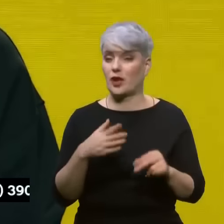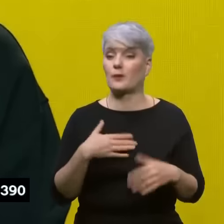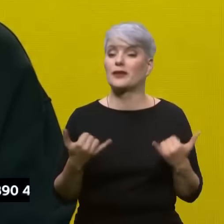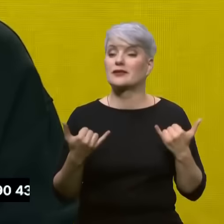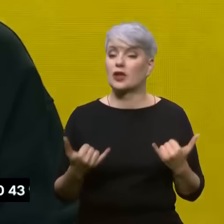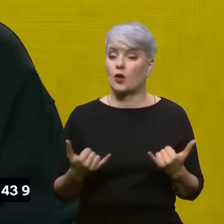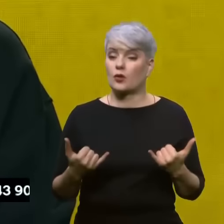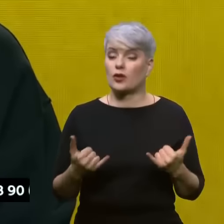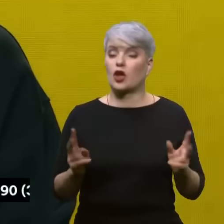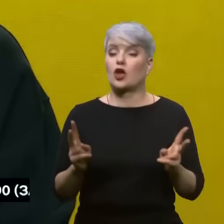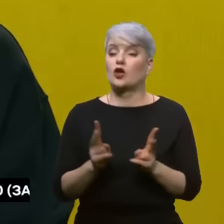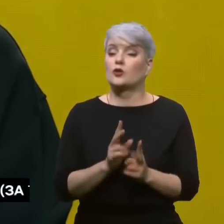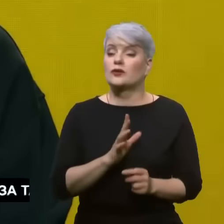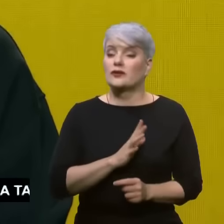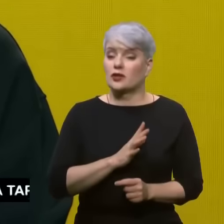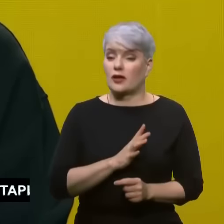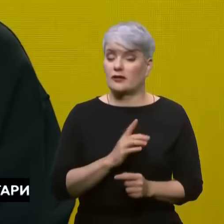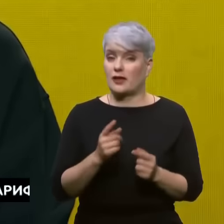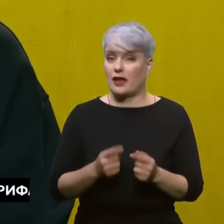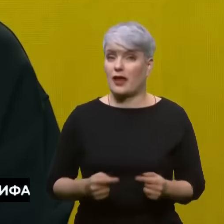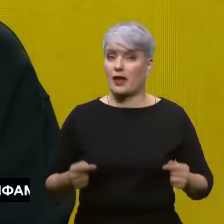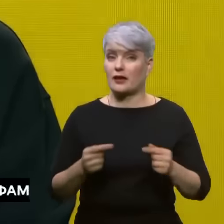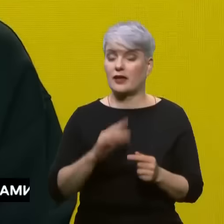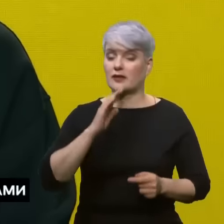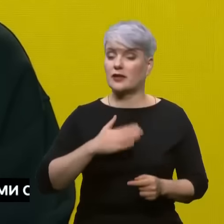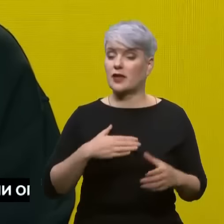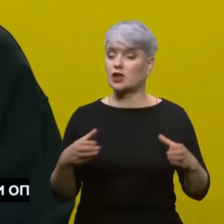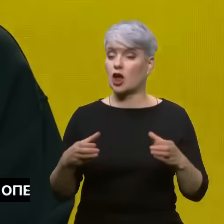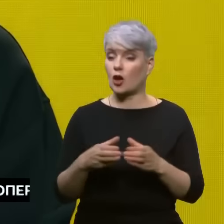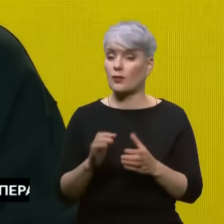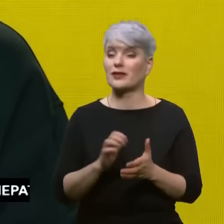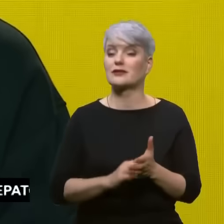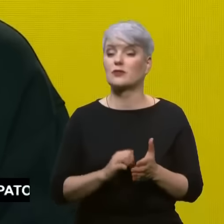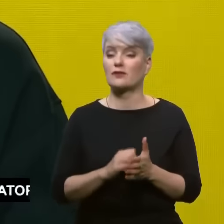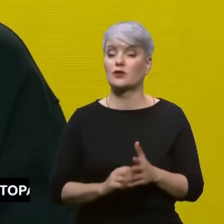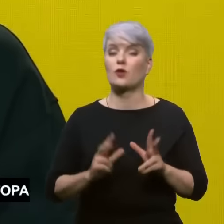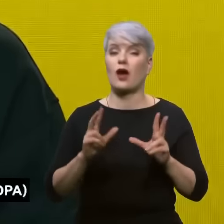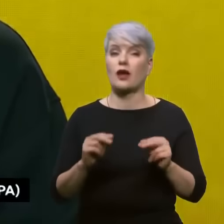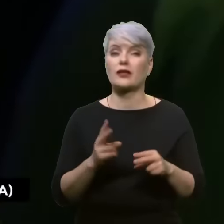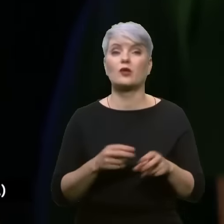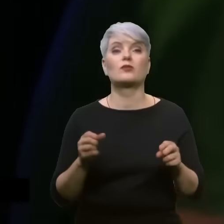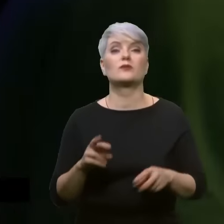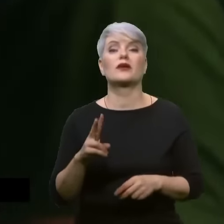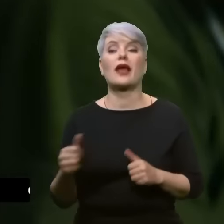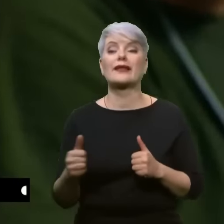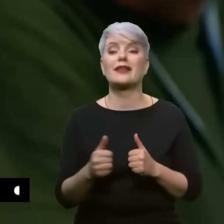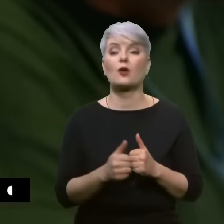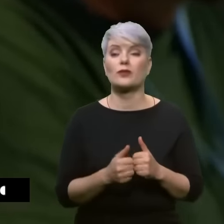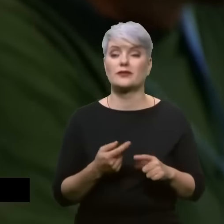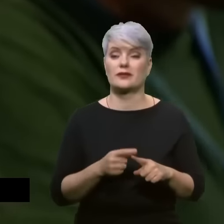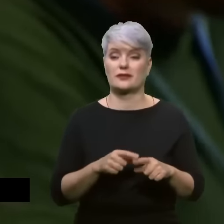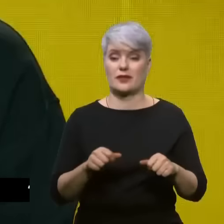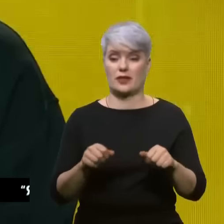сьогодні зустрічалися якраз нашою командою з приводу гарантій безпеки, як наблизити це